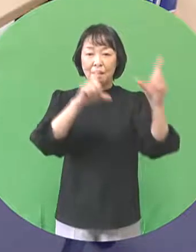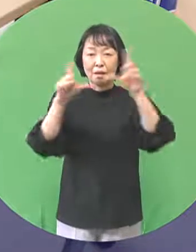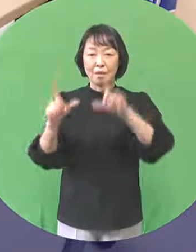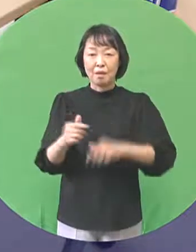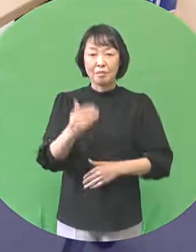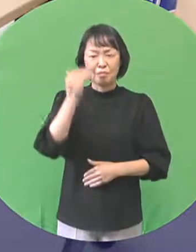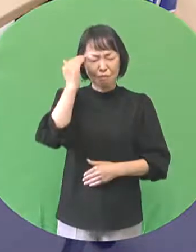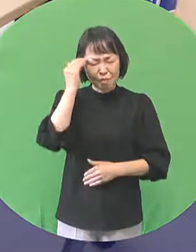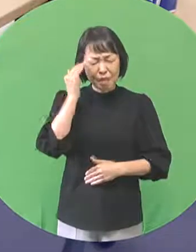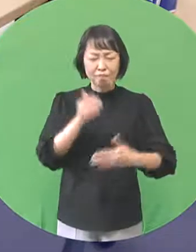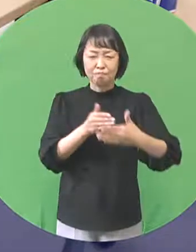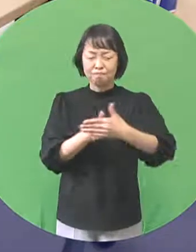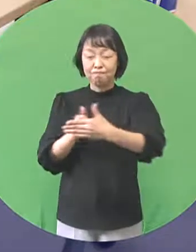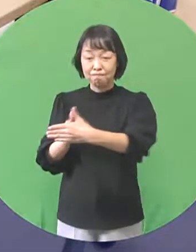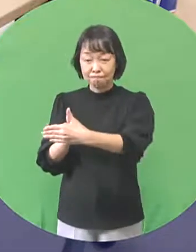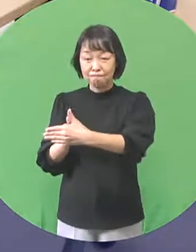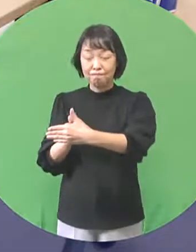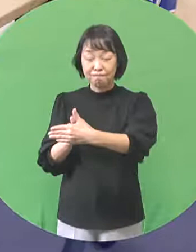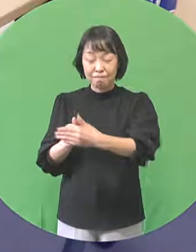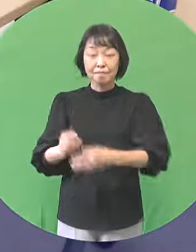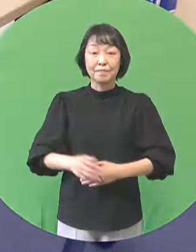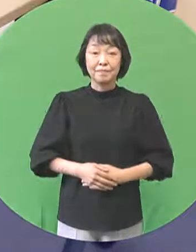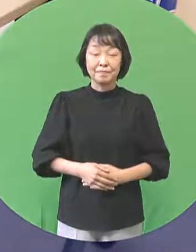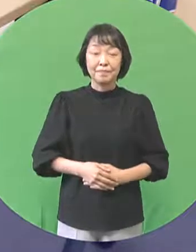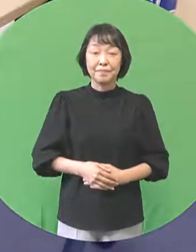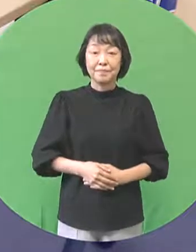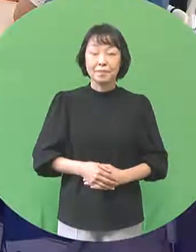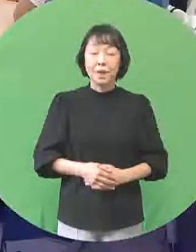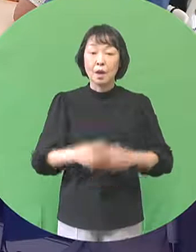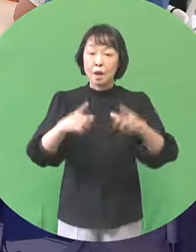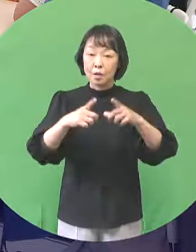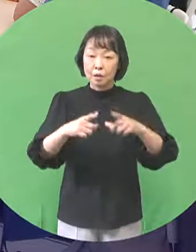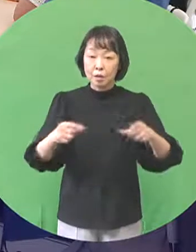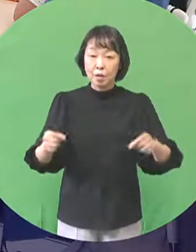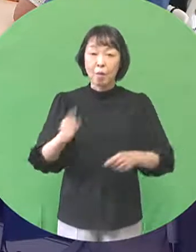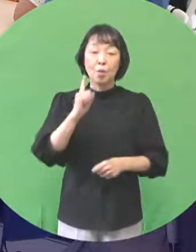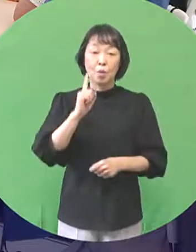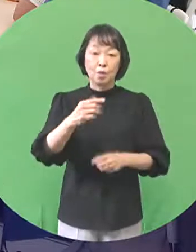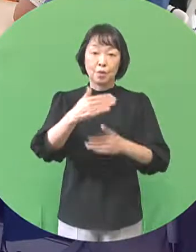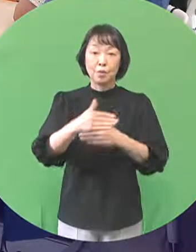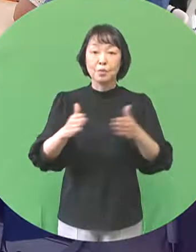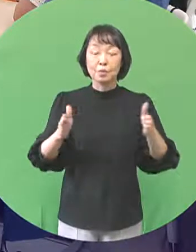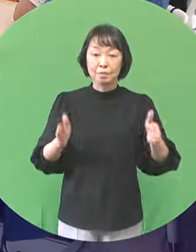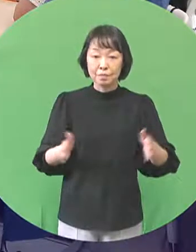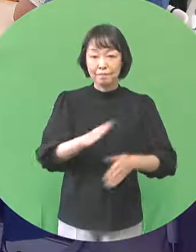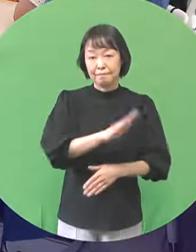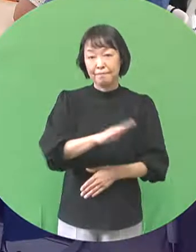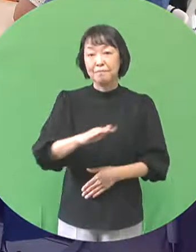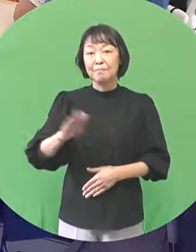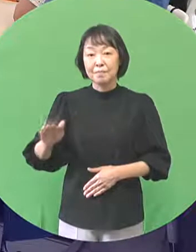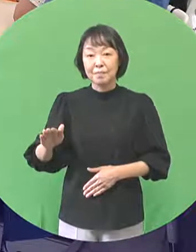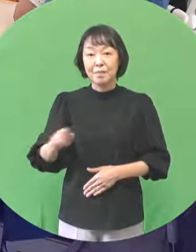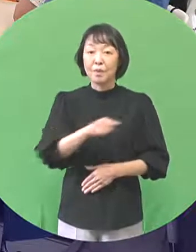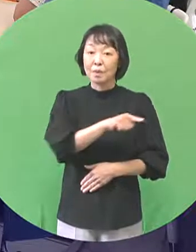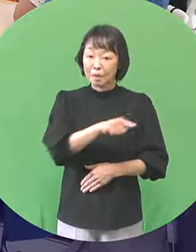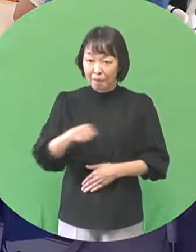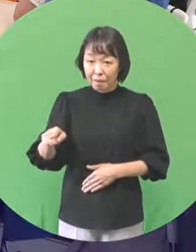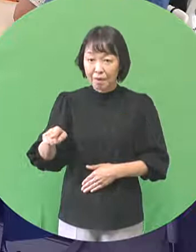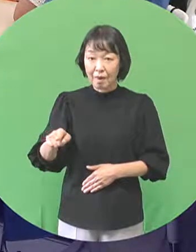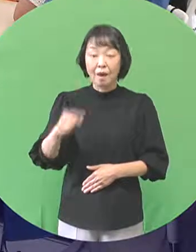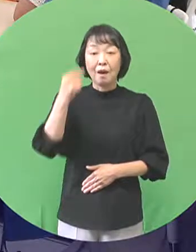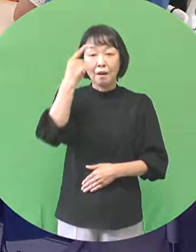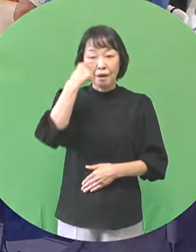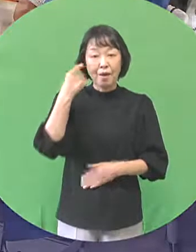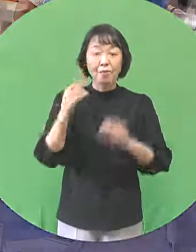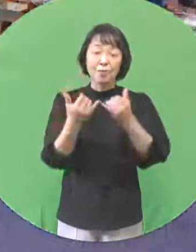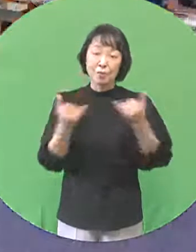いで生活に不便を感じている人もいます。そこで県内各地の日本語教室では外国